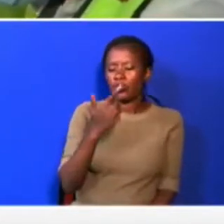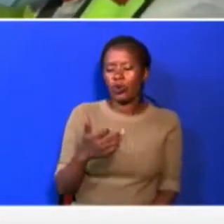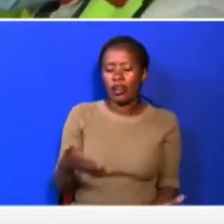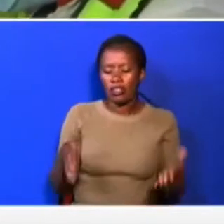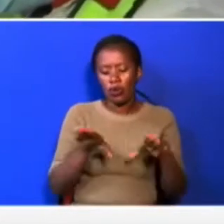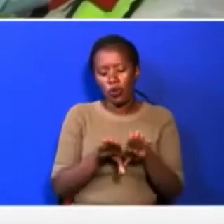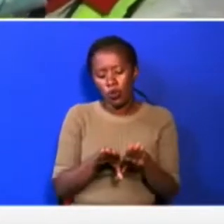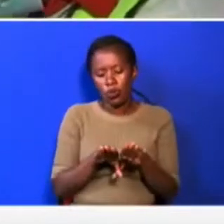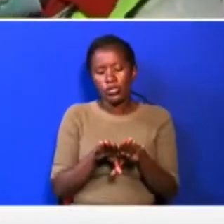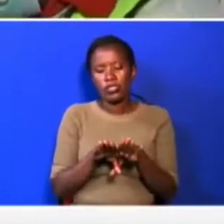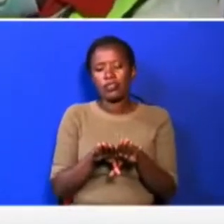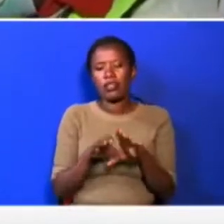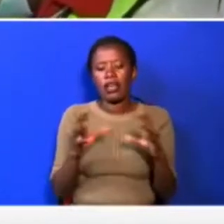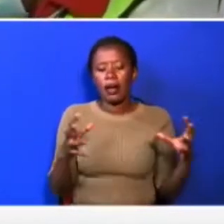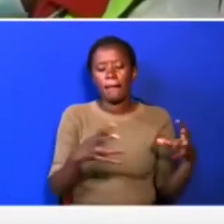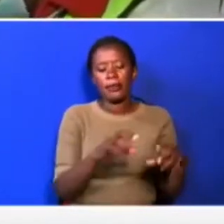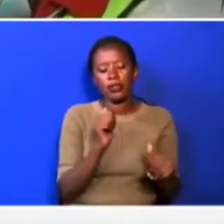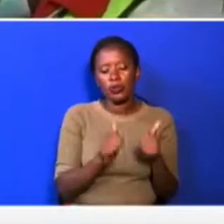na vibali halali.